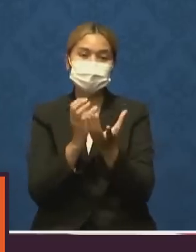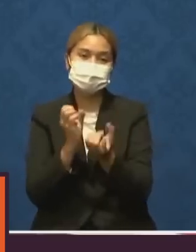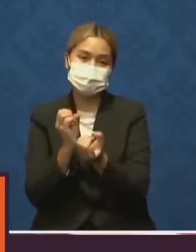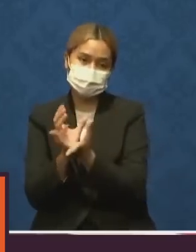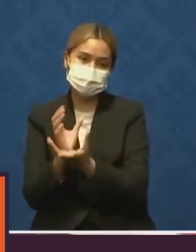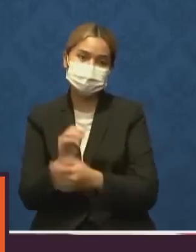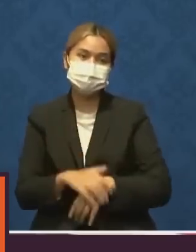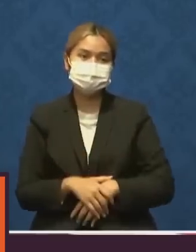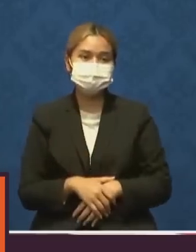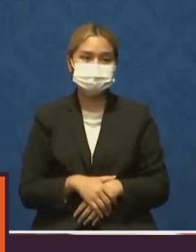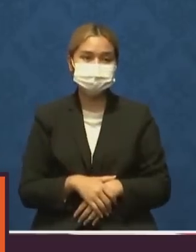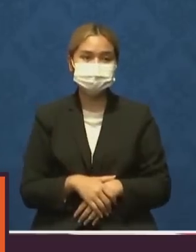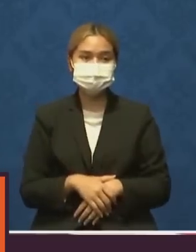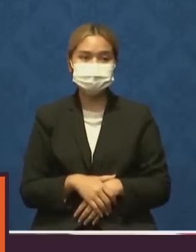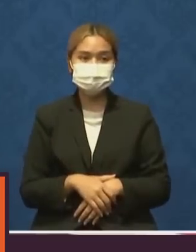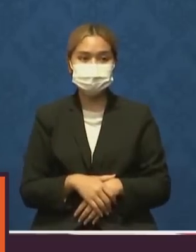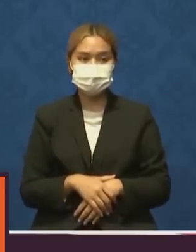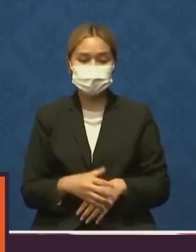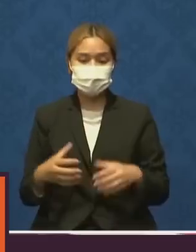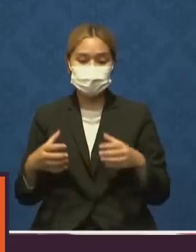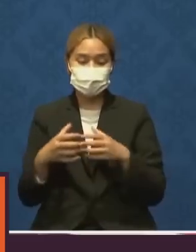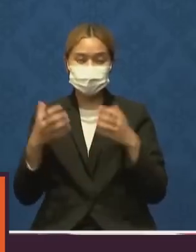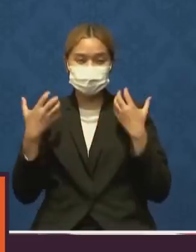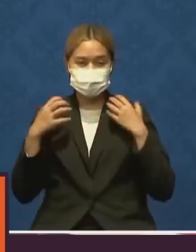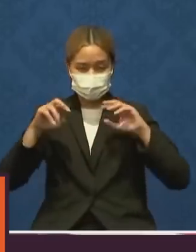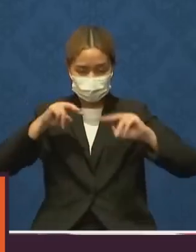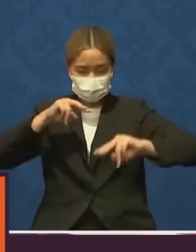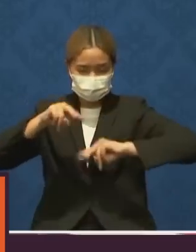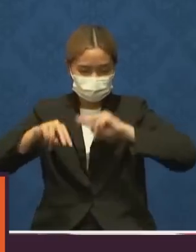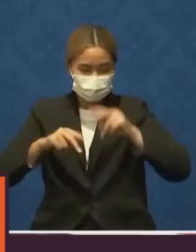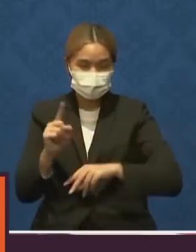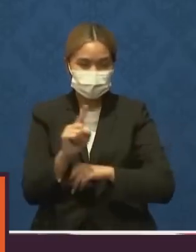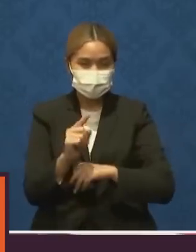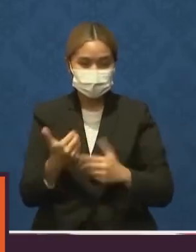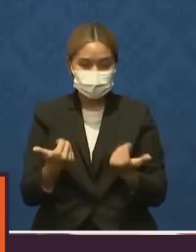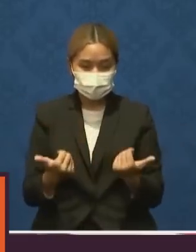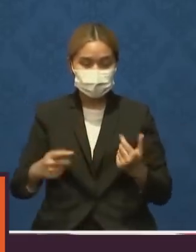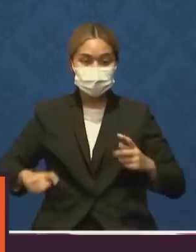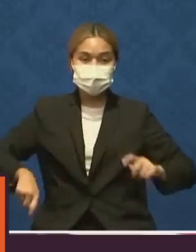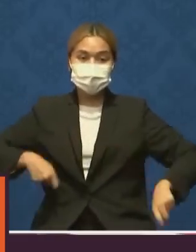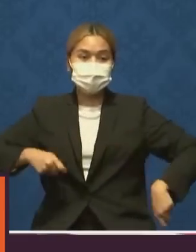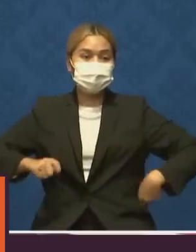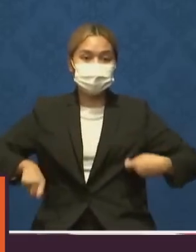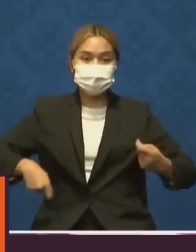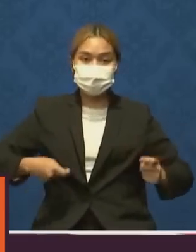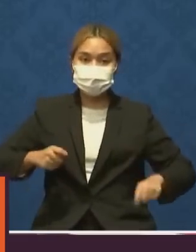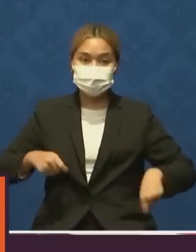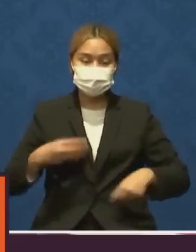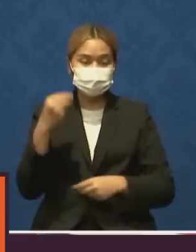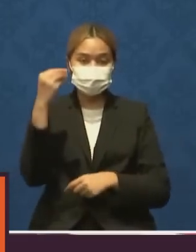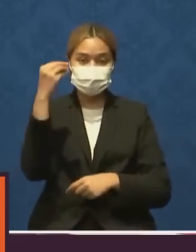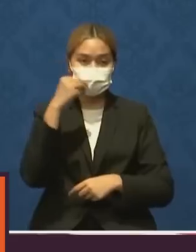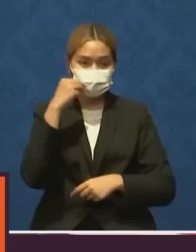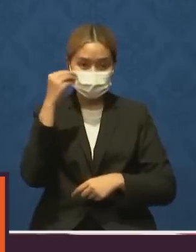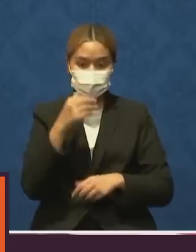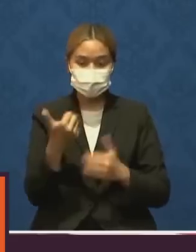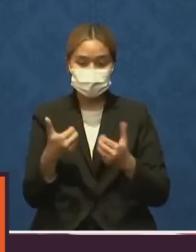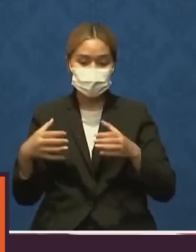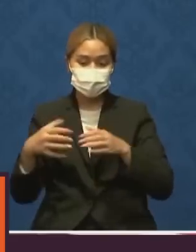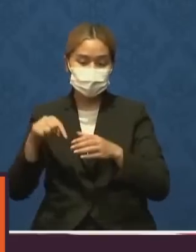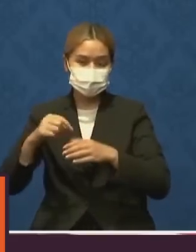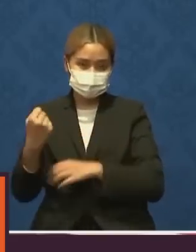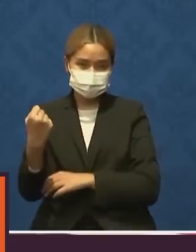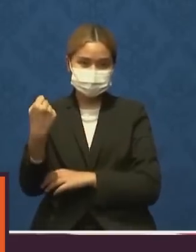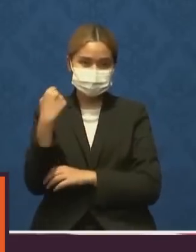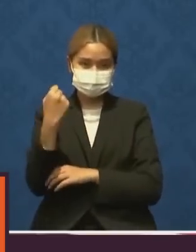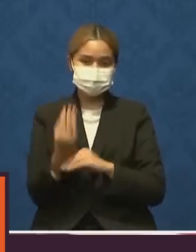ับที่ปชาชนเนทุกคนเเหถูกยกย่เงินจากกระเป๋าไปครับทุกเรือนทุกวันแลเป็ความมงข้างขกลมทุนที่เพิ่